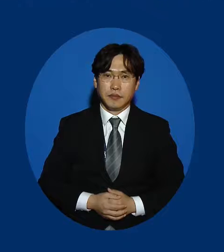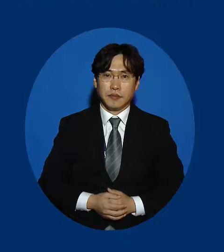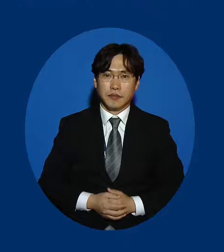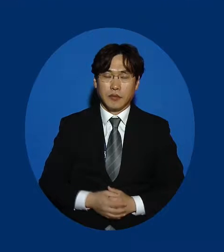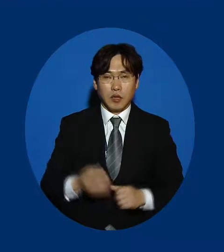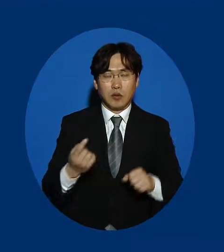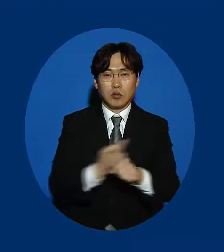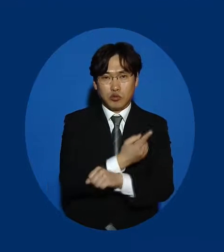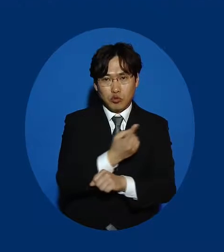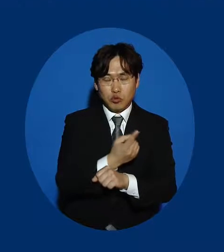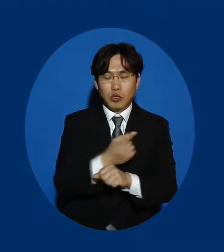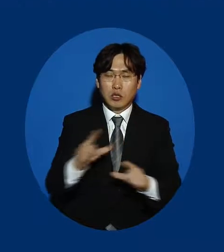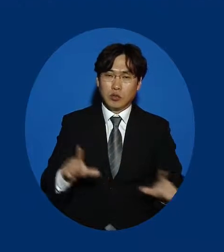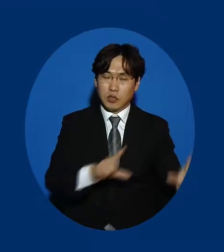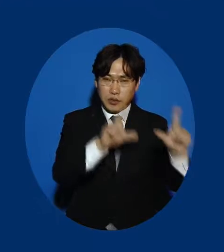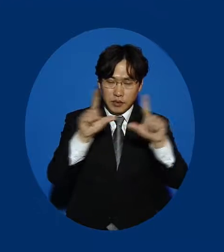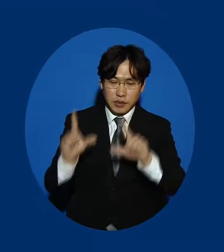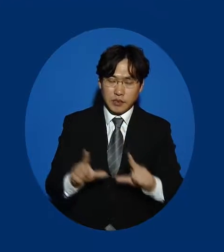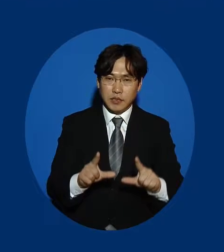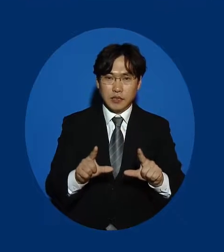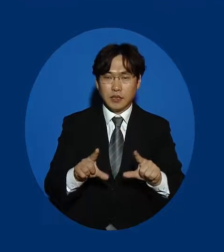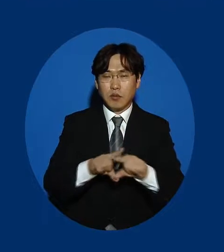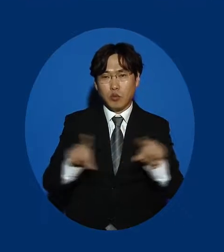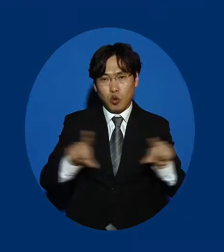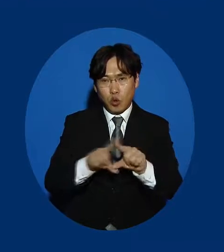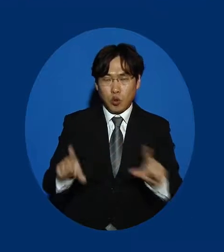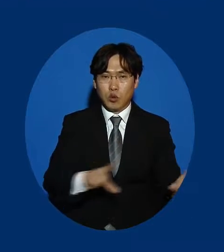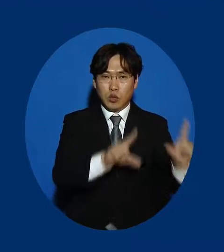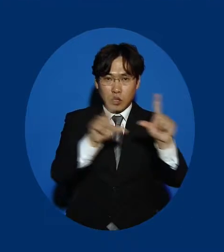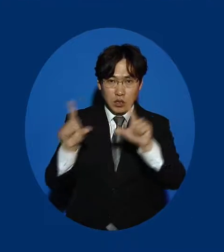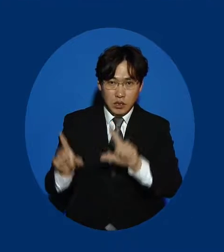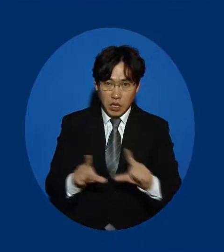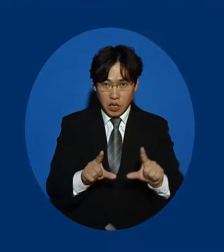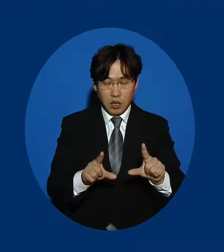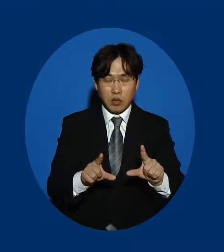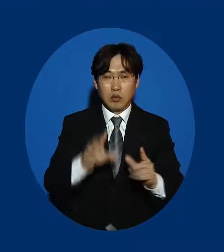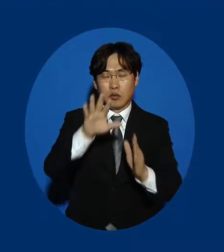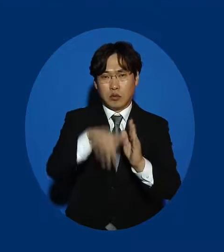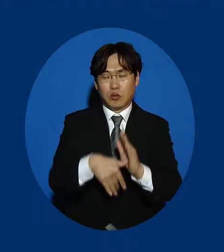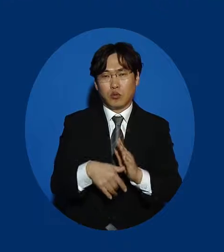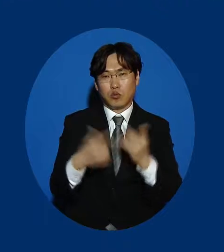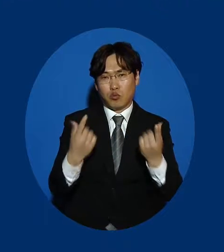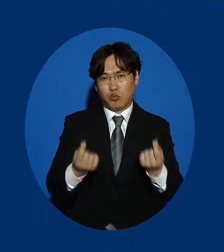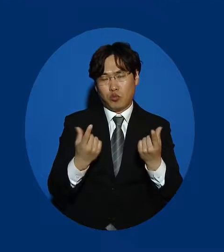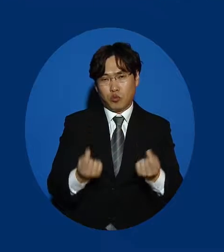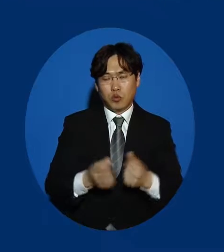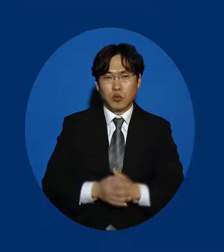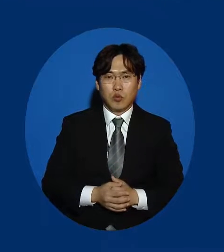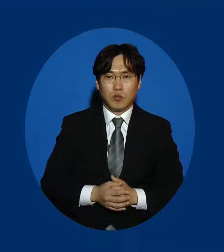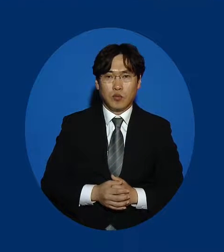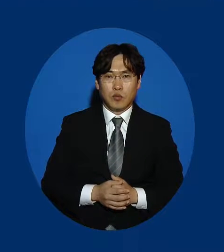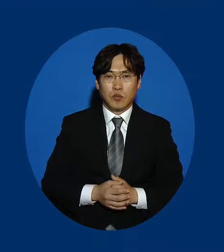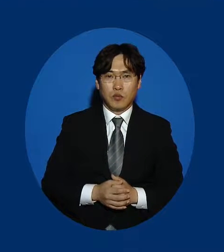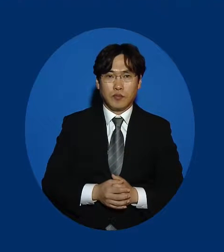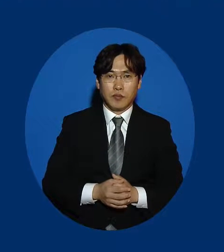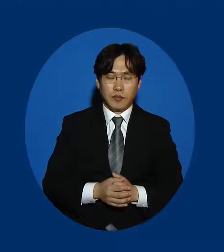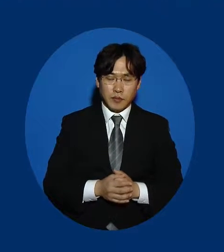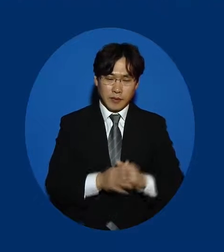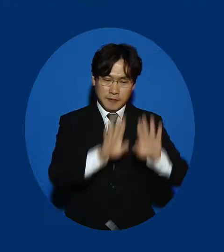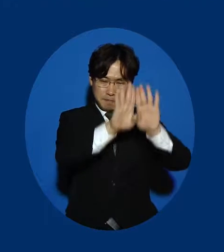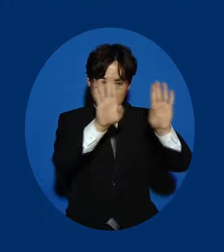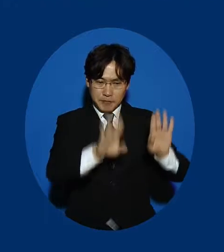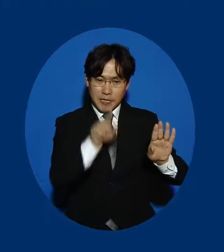그 외에도 시각장애인들이 제일 불만이 뭐냐면 승강기 탔는데 황금